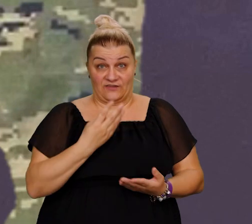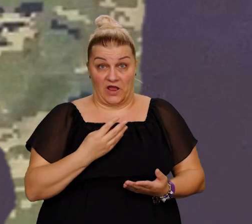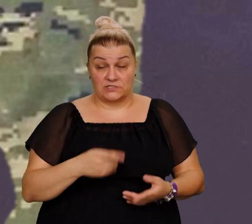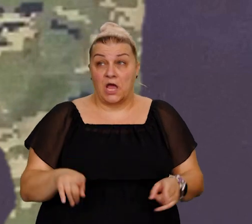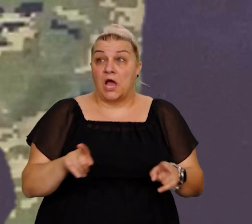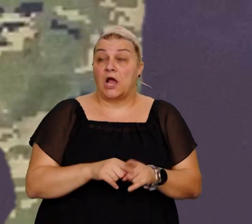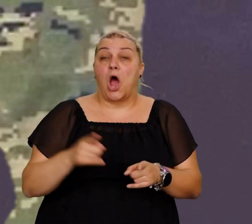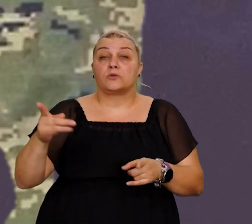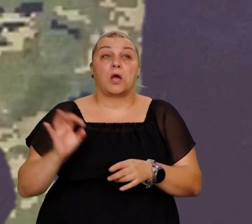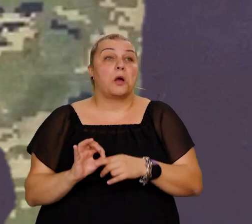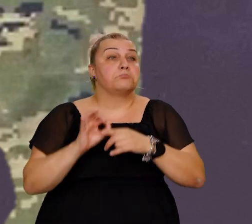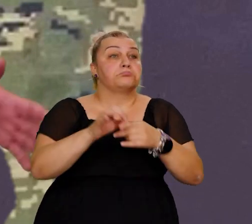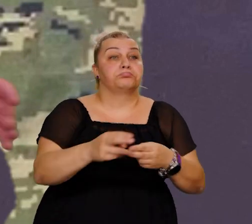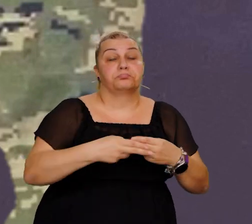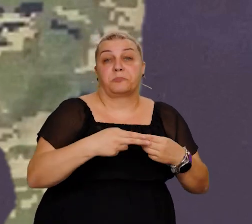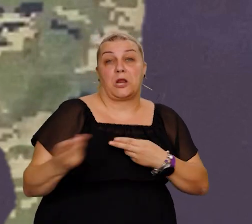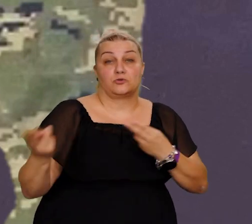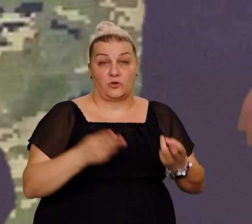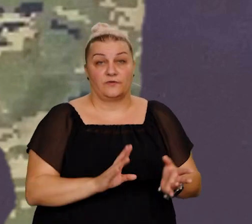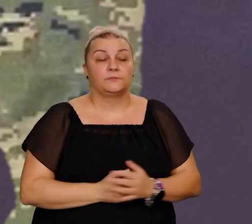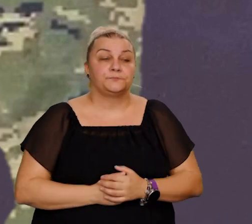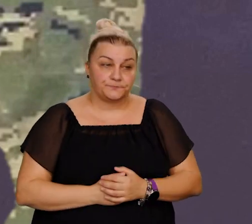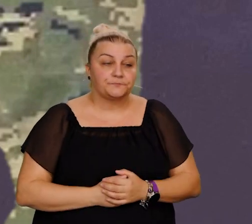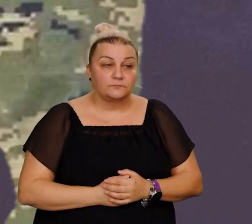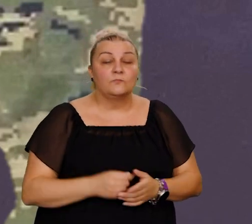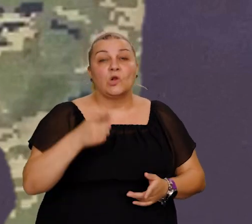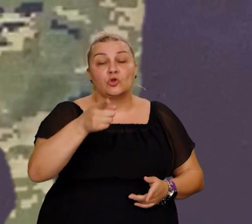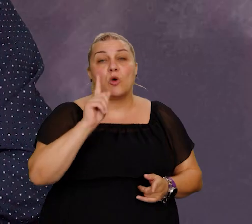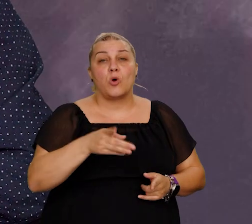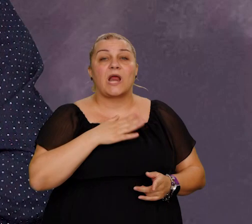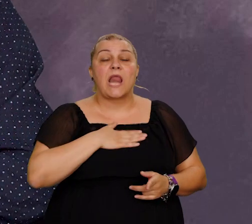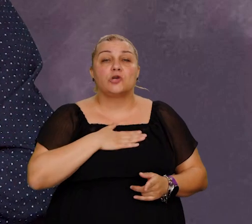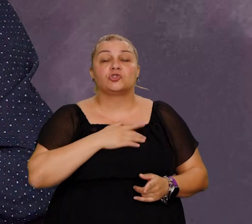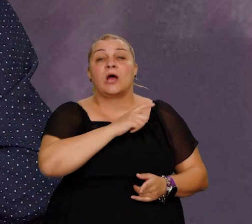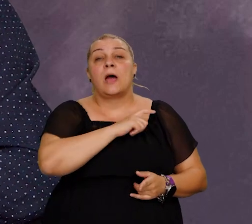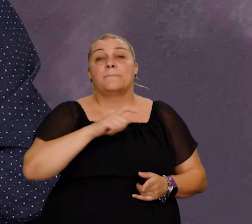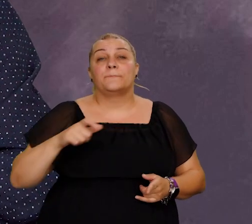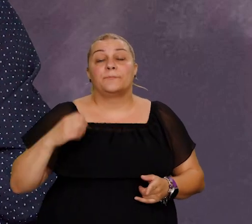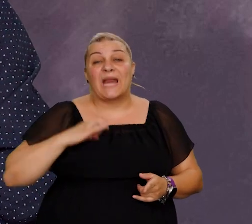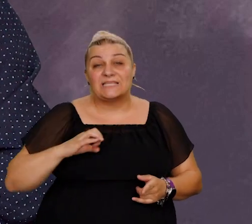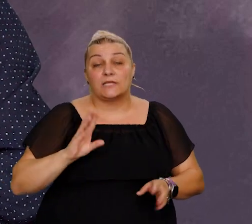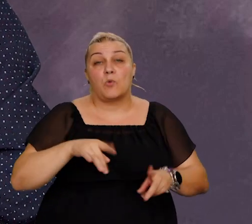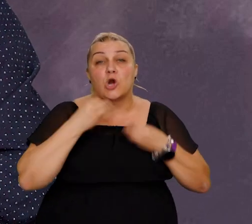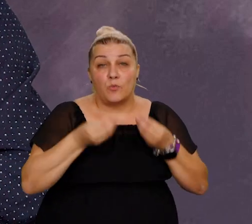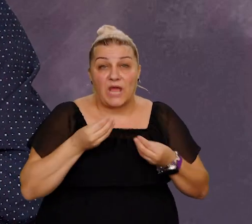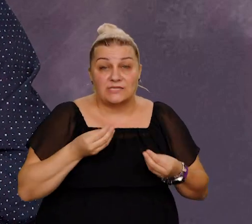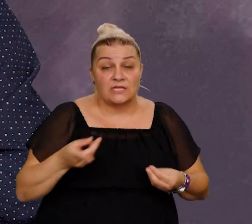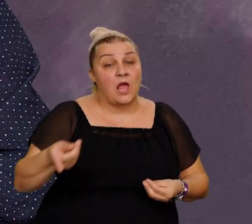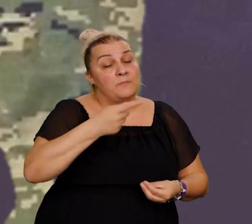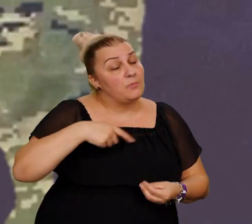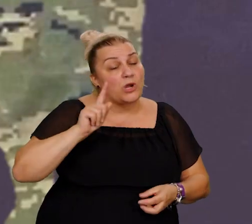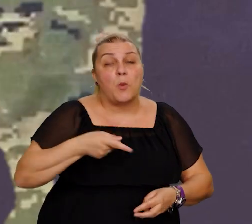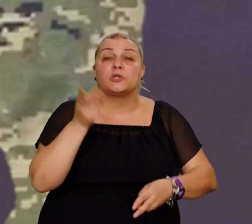došao iz jajca, ono... Da, dobro, to će naš predsjednik objasniti poreznim obveznicima. Nama je vrlo, moramo biti